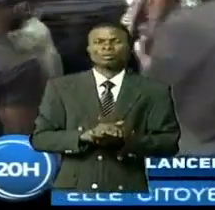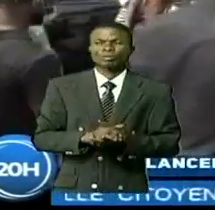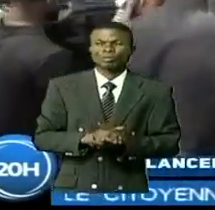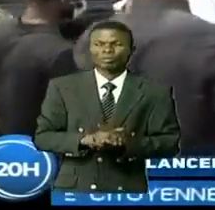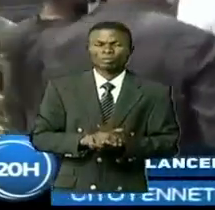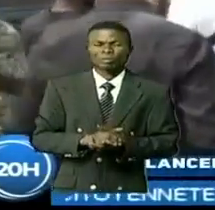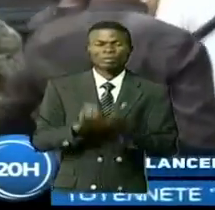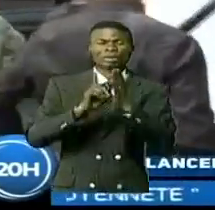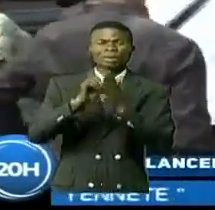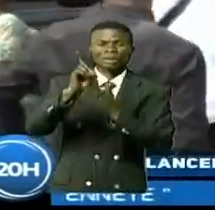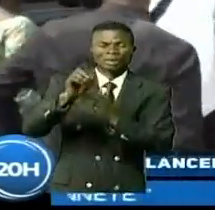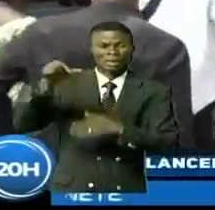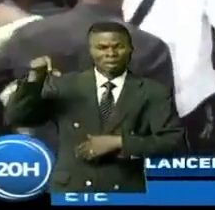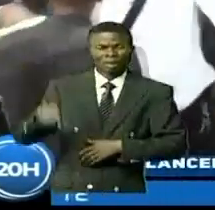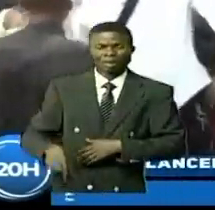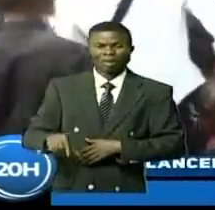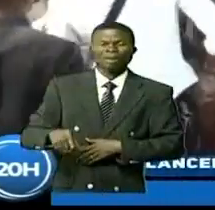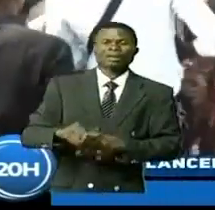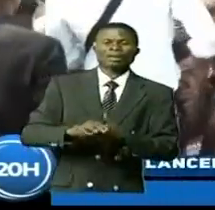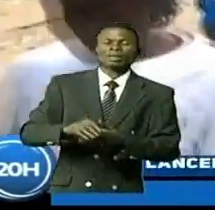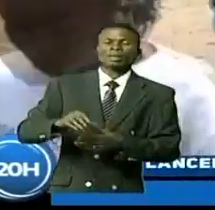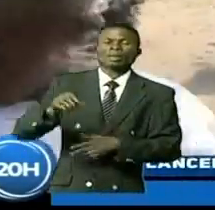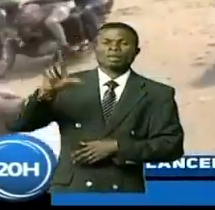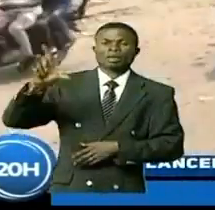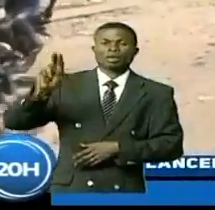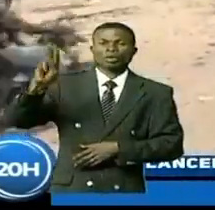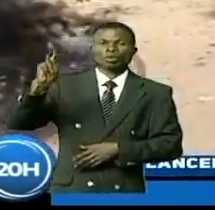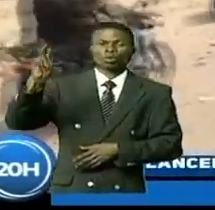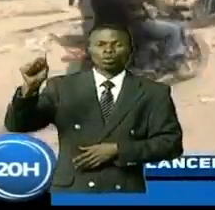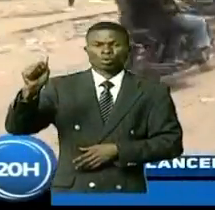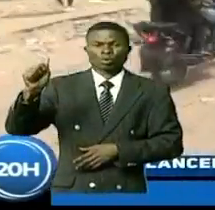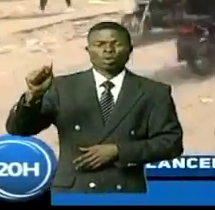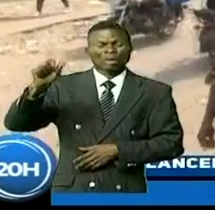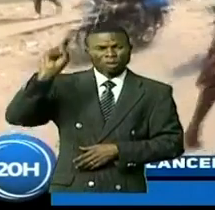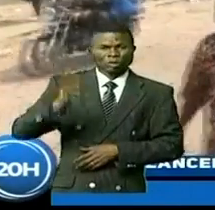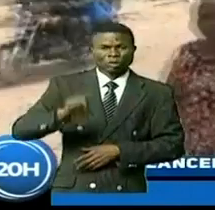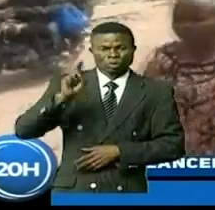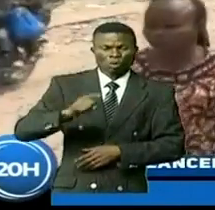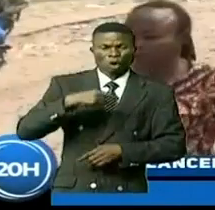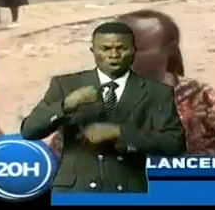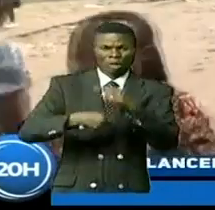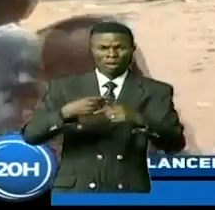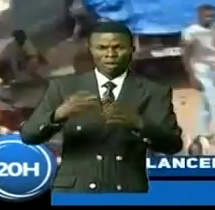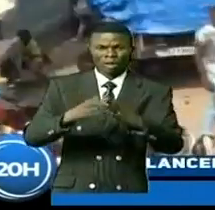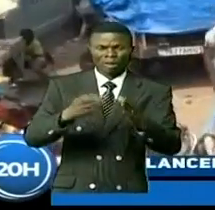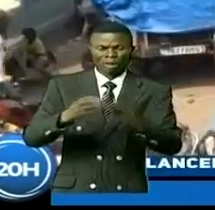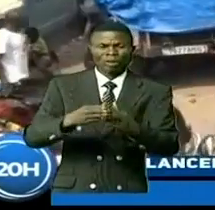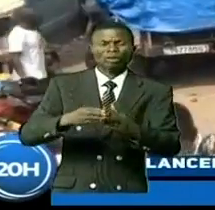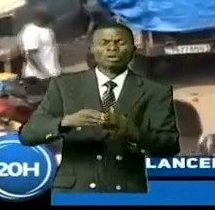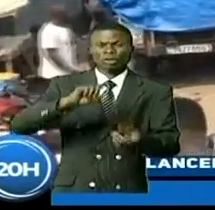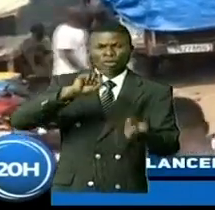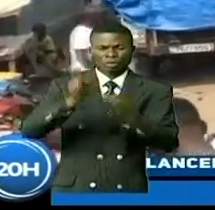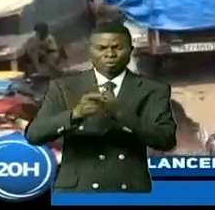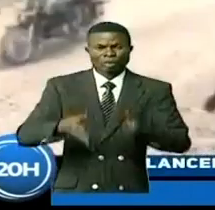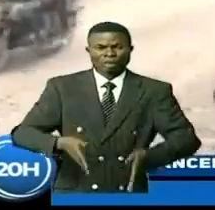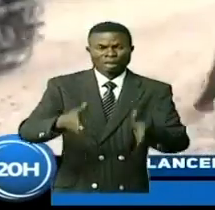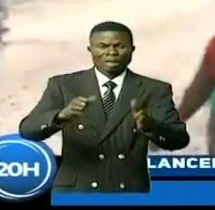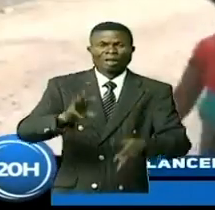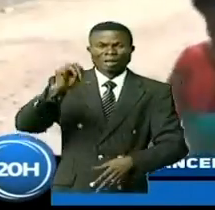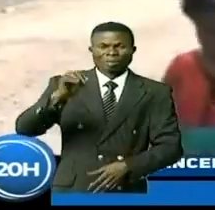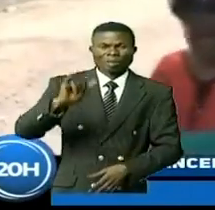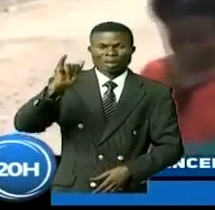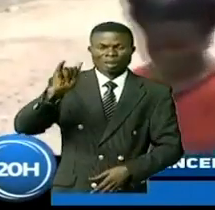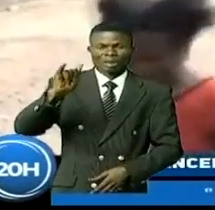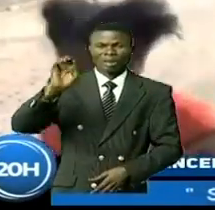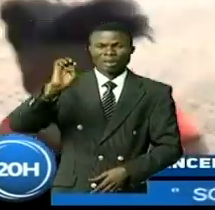le développement du quartier camp Luka dans la commune de Ngaliema doit impérativement passer par la réhabilitation de l'avenue Maengue, la seule